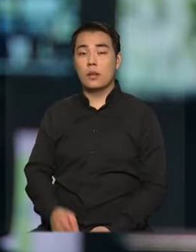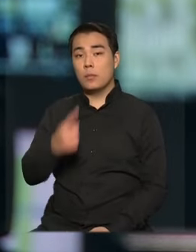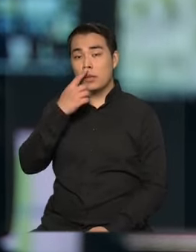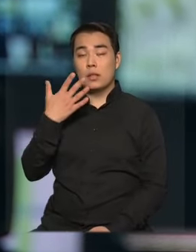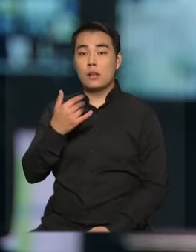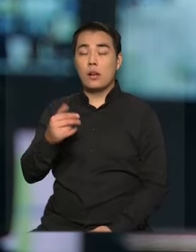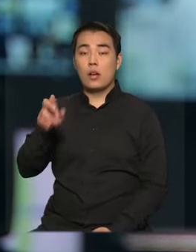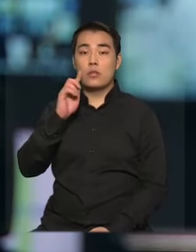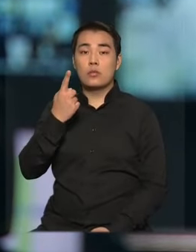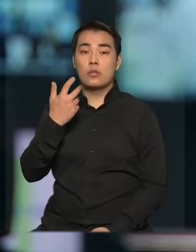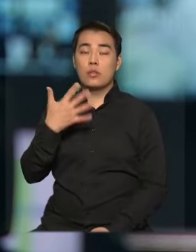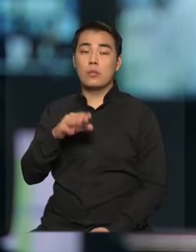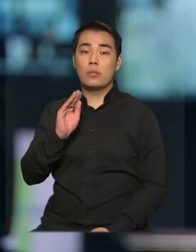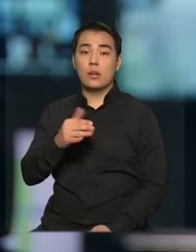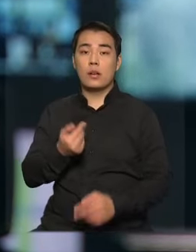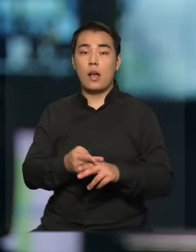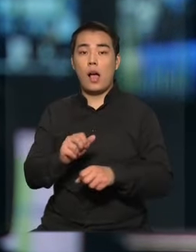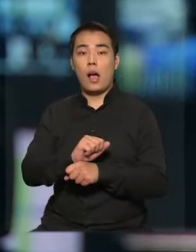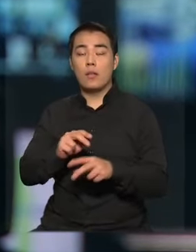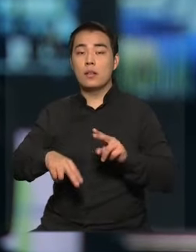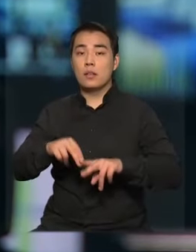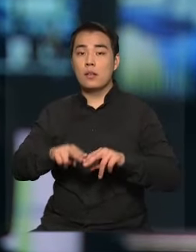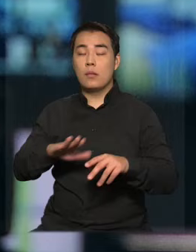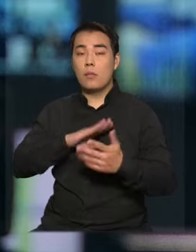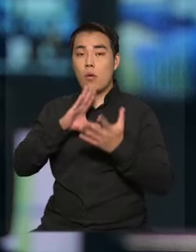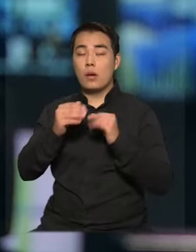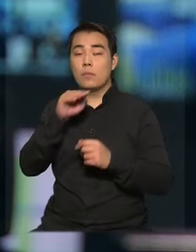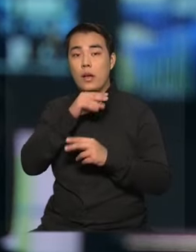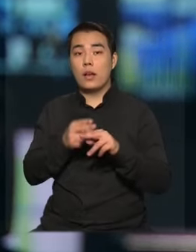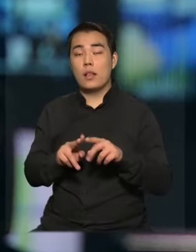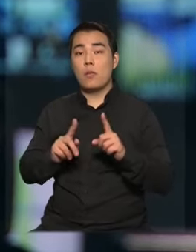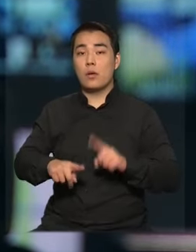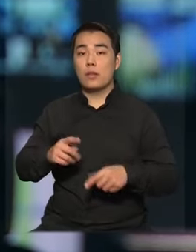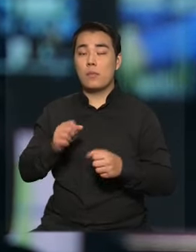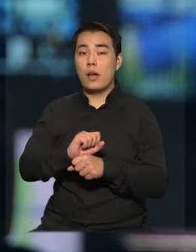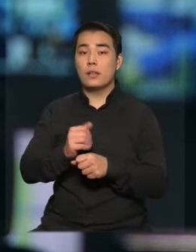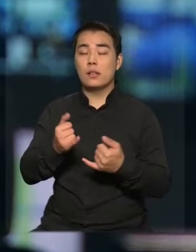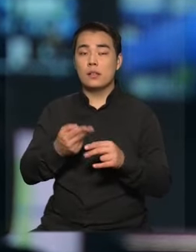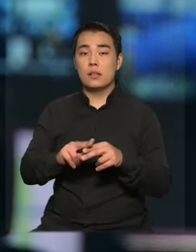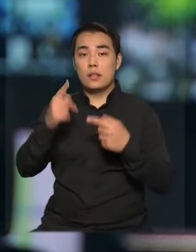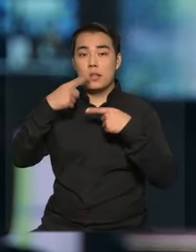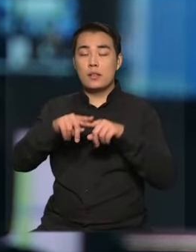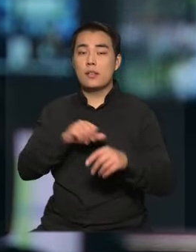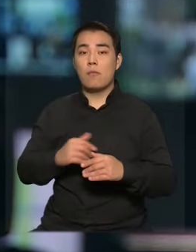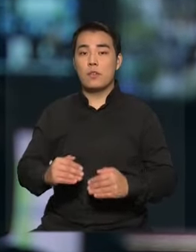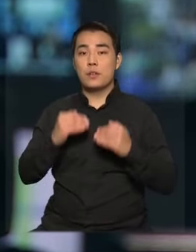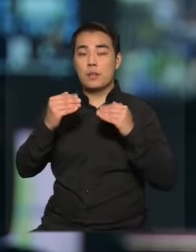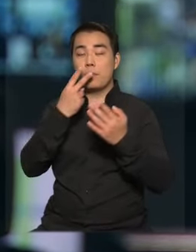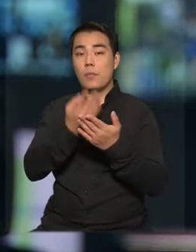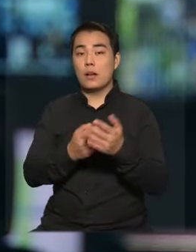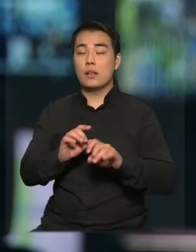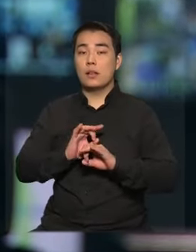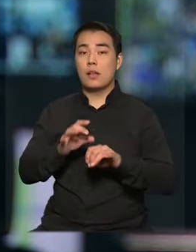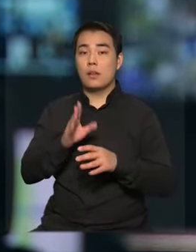Былтыр елімізде 150 мыңнан астам автокөлік құрастырылды. Мамандар бұл отандық машина жасау өнеркәсібіндегі рекордты көрсеткіш дейді.